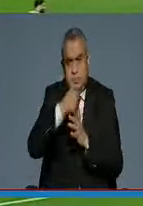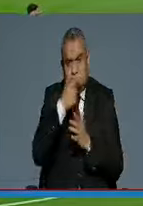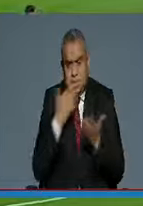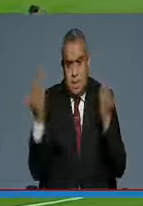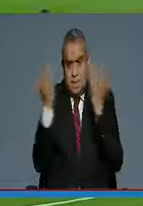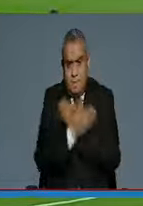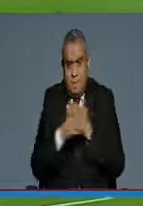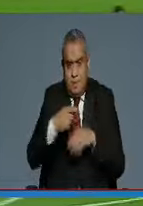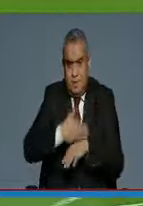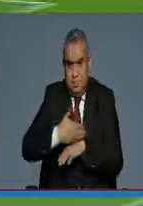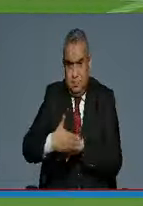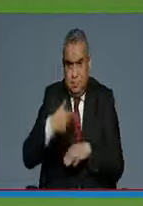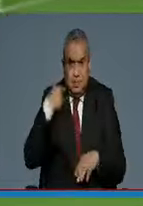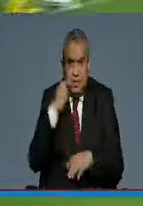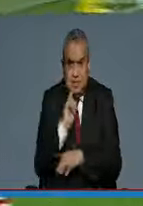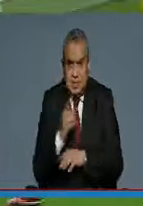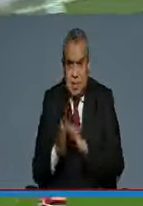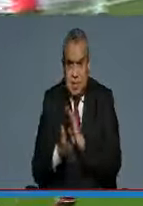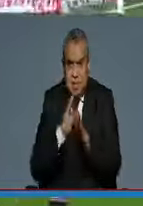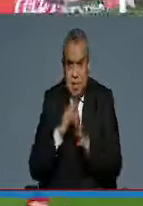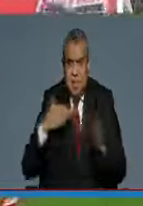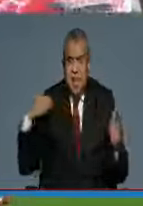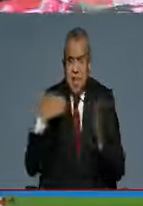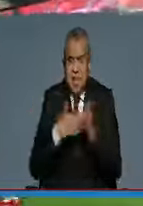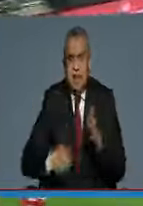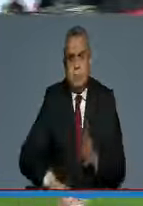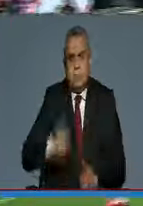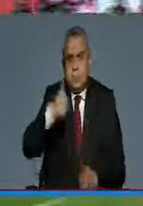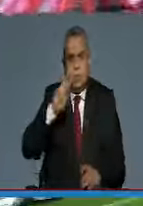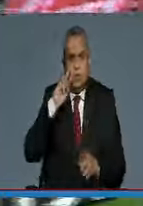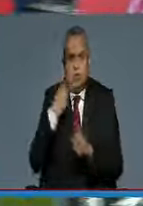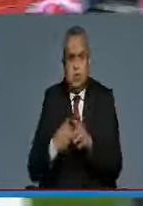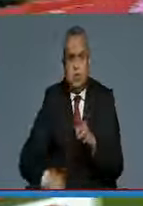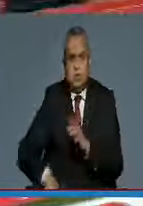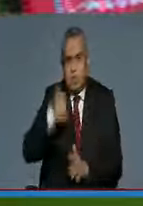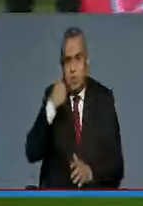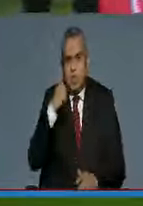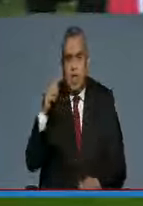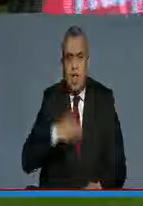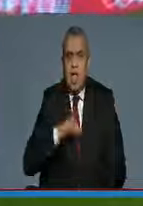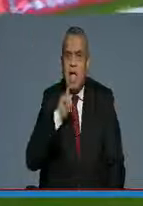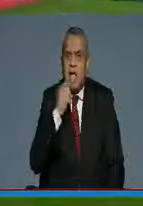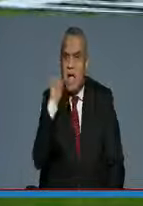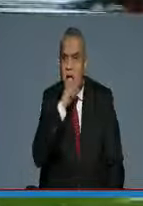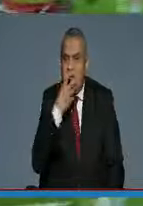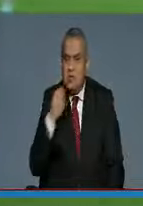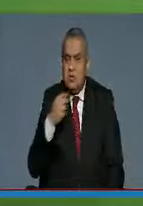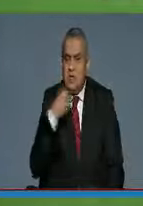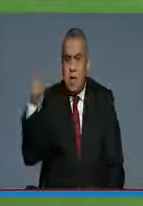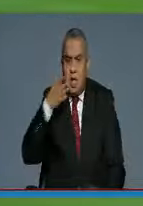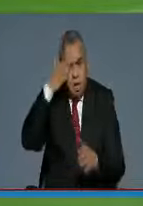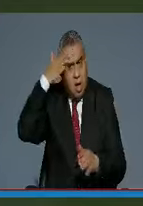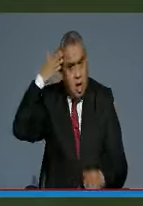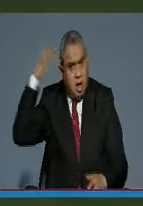اللي بتطلع متاخره دي بتدي نتيجه للاهلي في النهايه زي النهارده ما حصل مع قفشه المناسبه ذكاء مارسل كولر